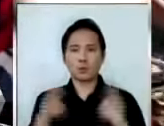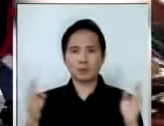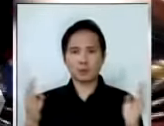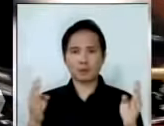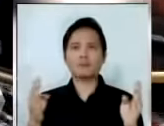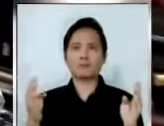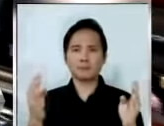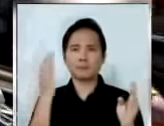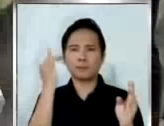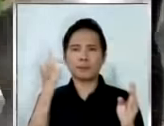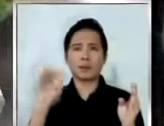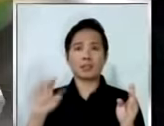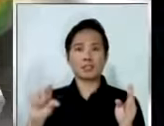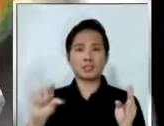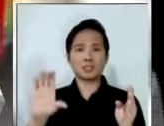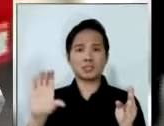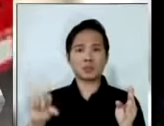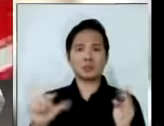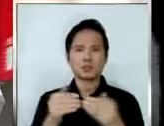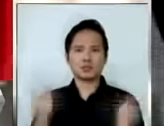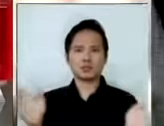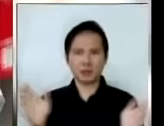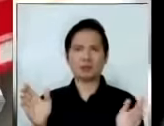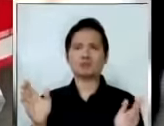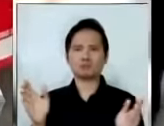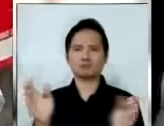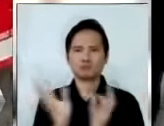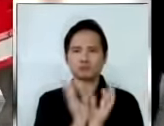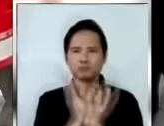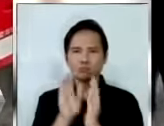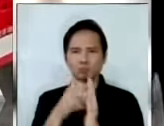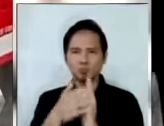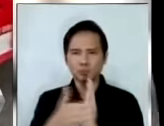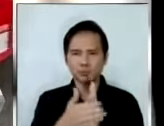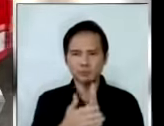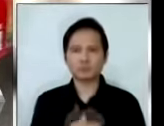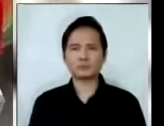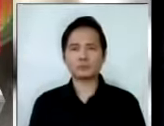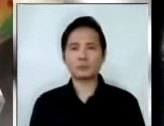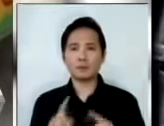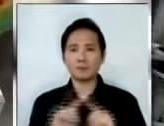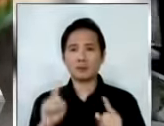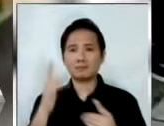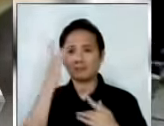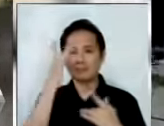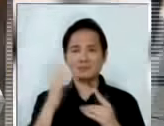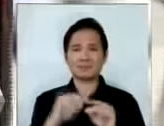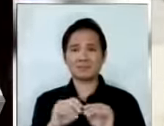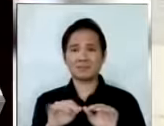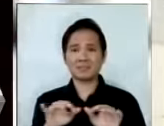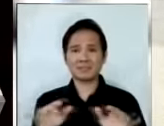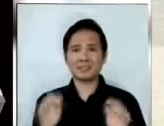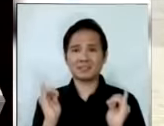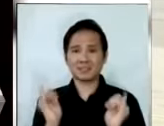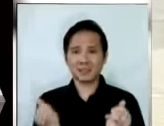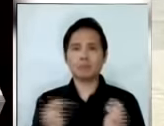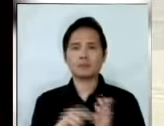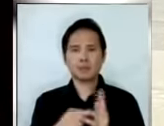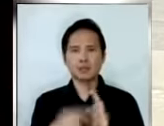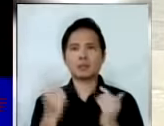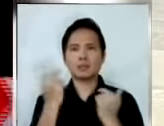simula ngayong araw. Pero dahil sa pandemya, aminado ang ilang nagtitinda na dehado ang kanilang negosyo. Kaya sana,